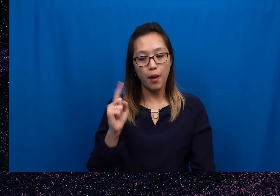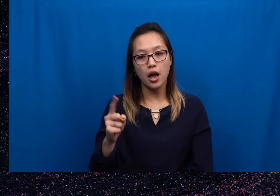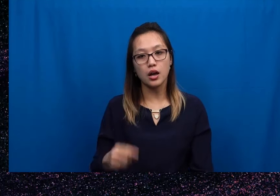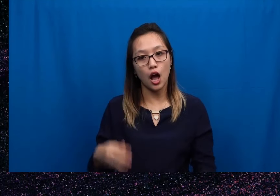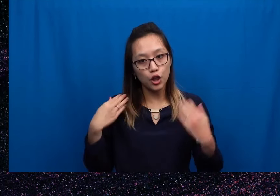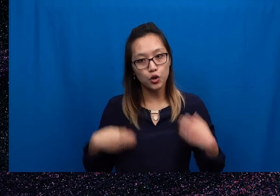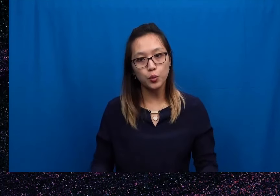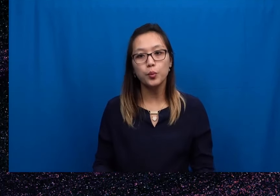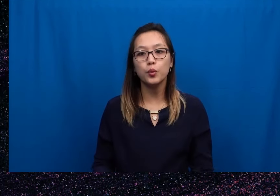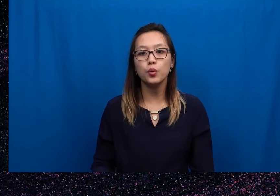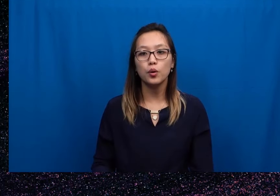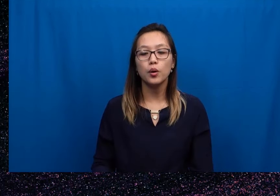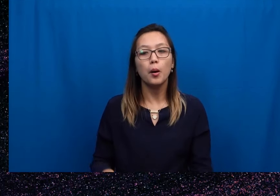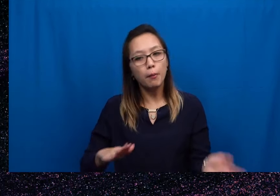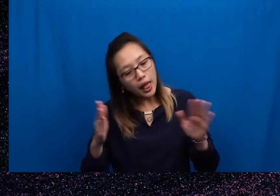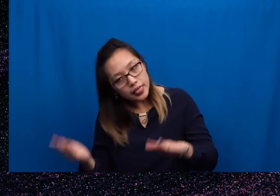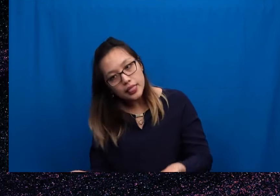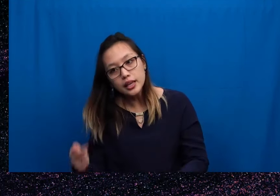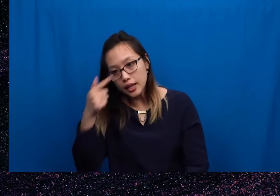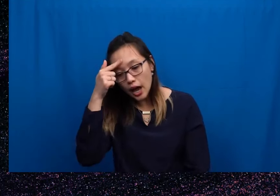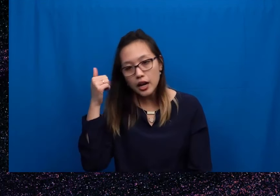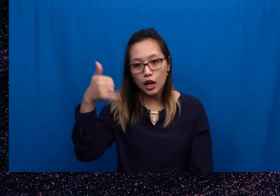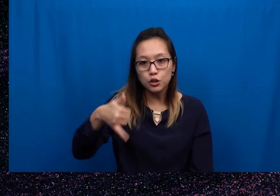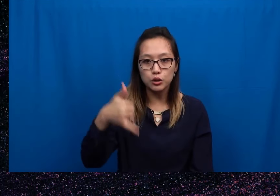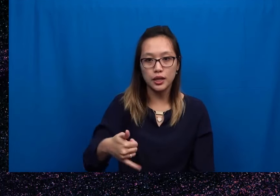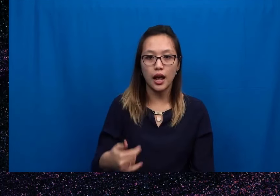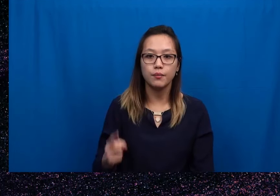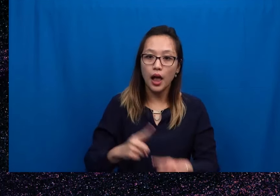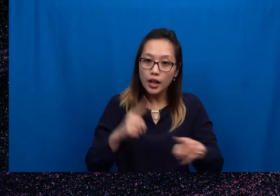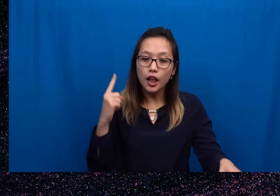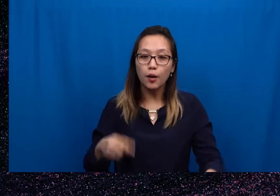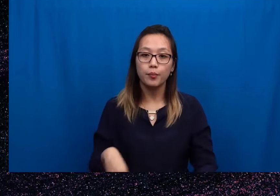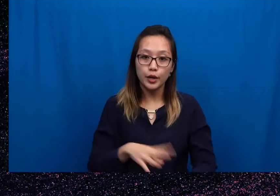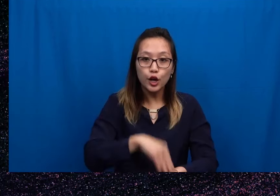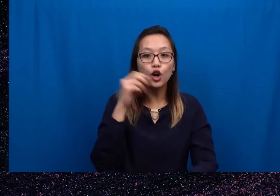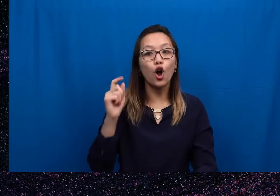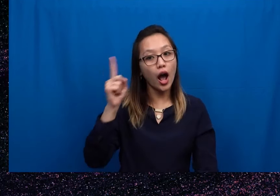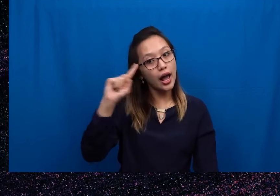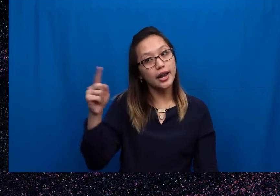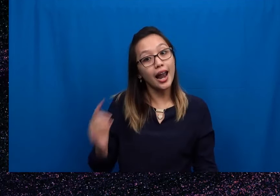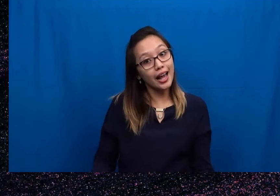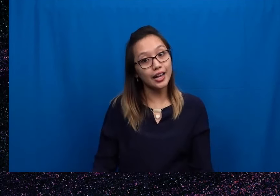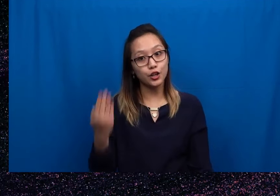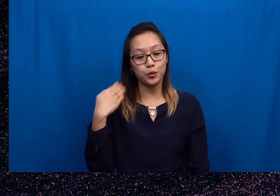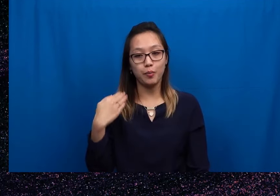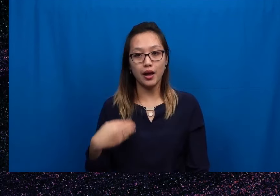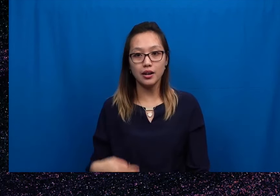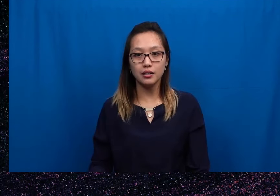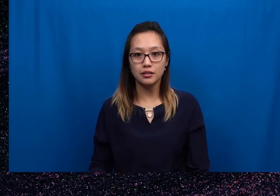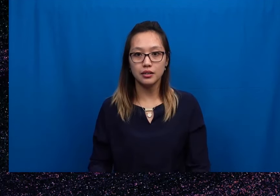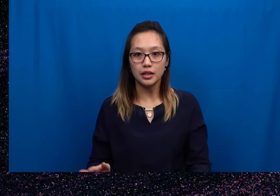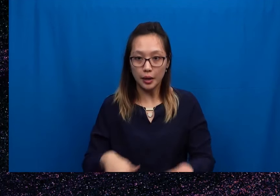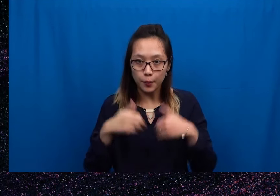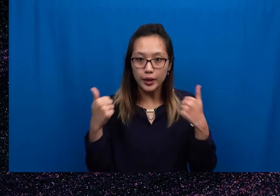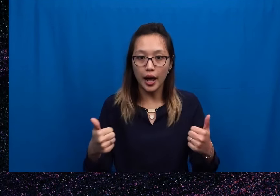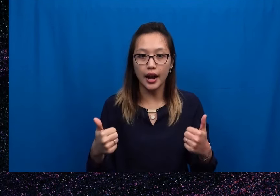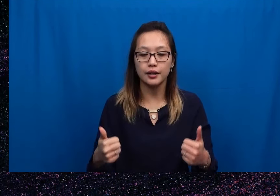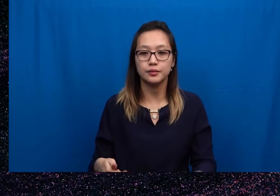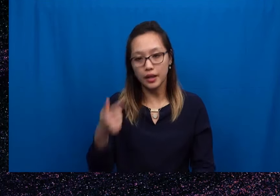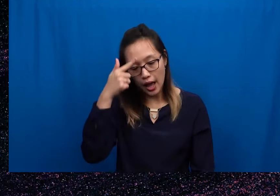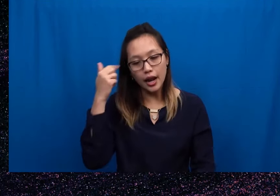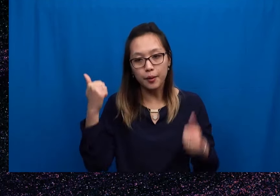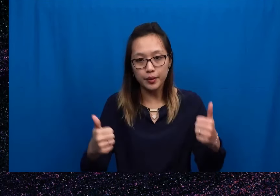mati karena dosa. Tetapi roh adalah kehidupan oleh karena kebenaran. Dan jika roh dia